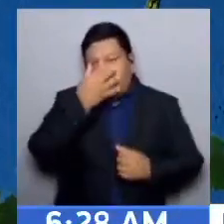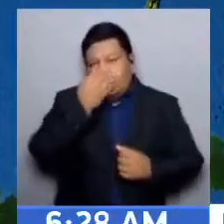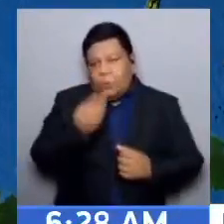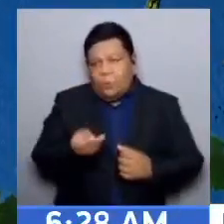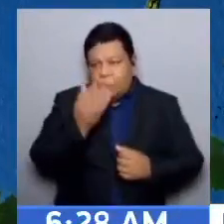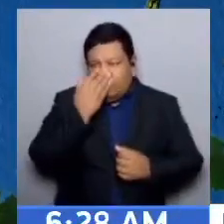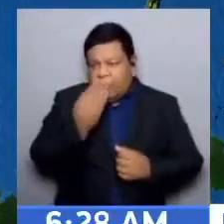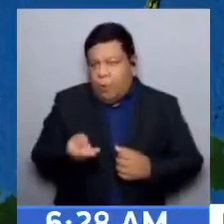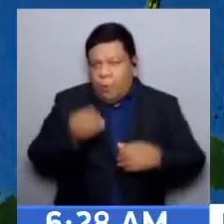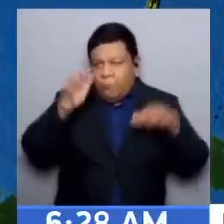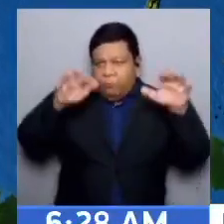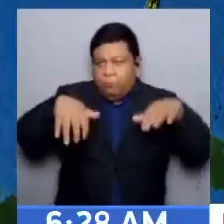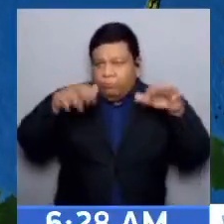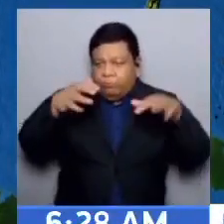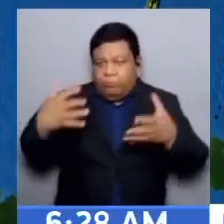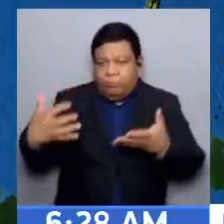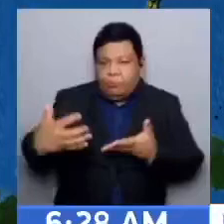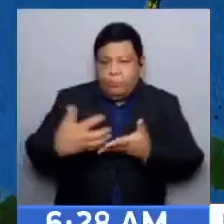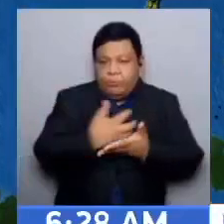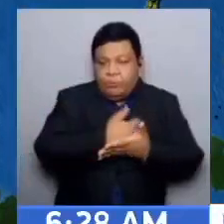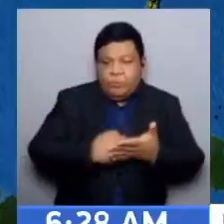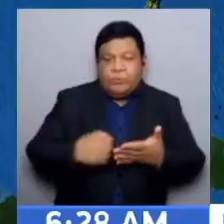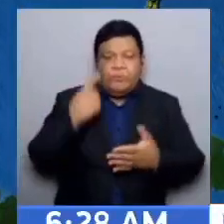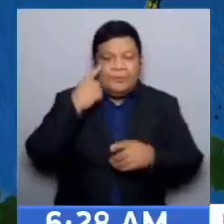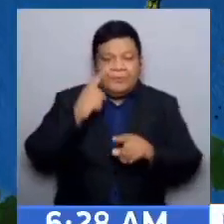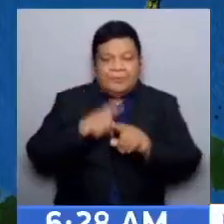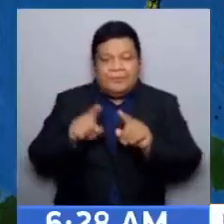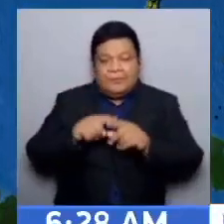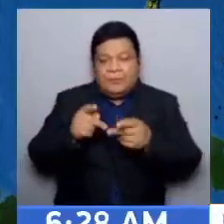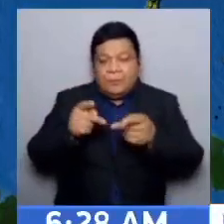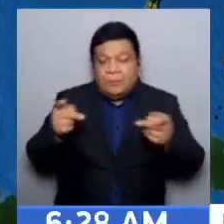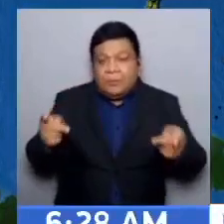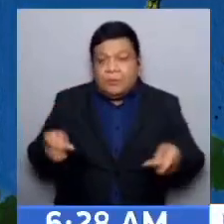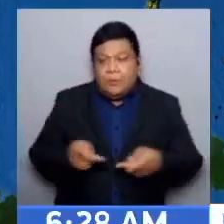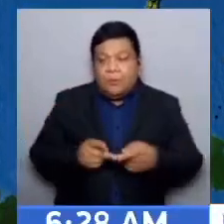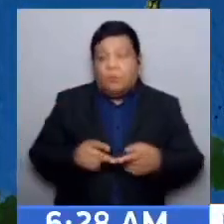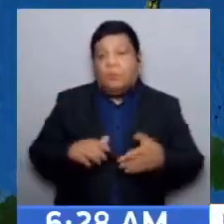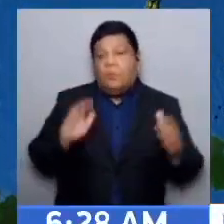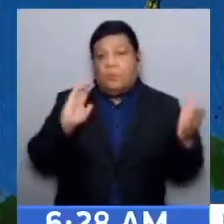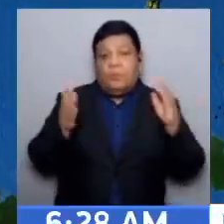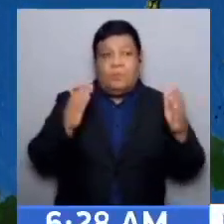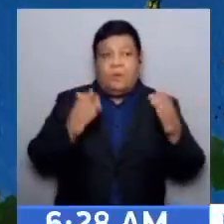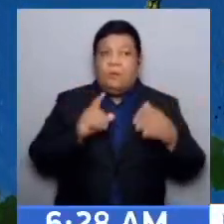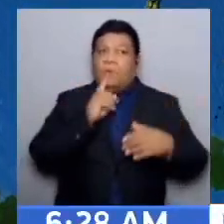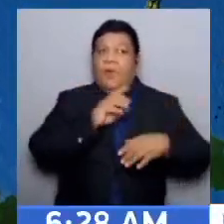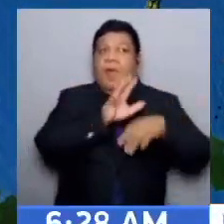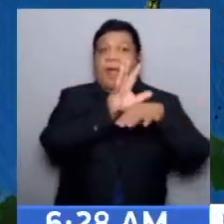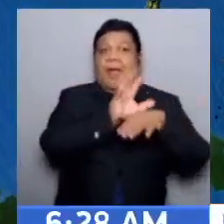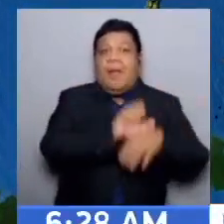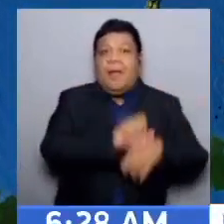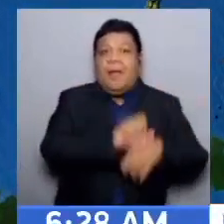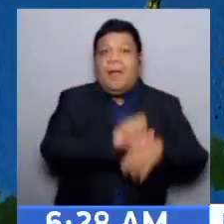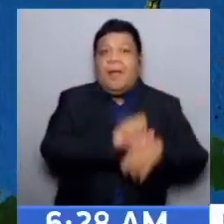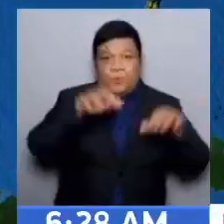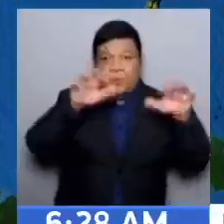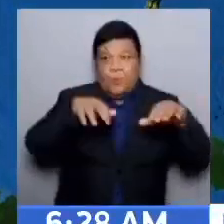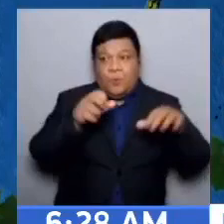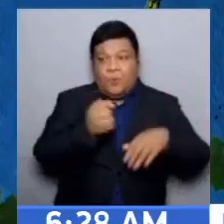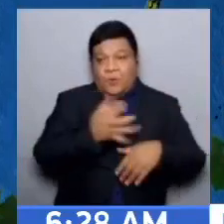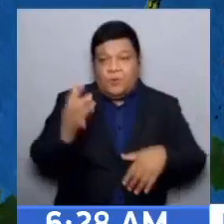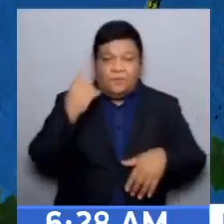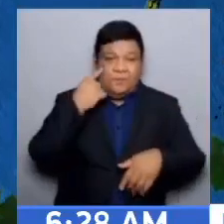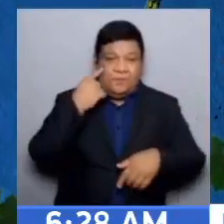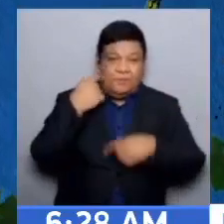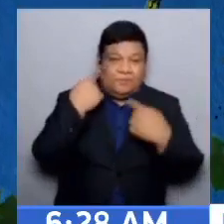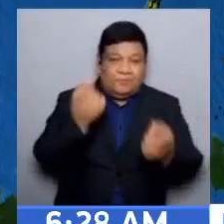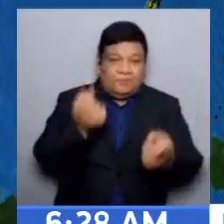na natanggap nitong mga lugar na ito kung ikukumpara dun sa pangkaraniwang dami ng ulan na napakaraming taon. At ito, nakakabahala dahil